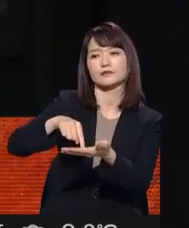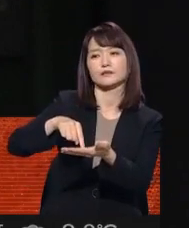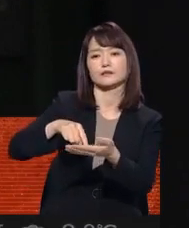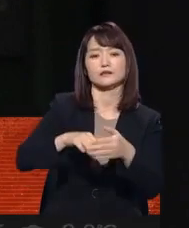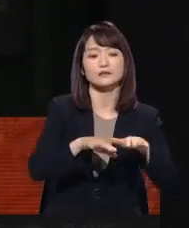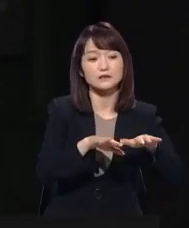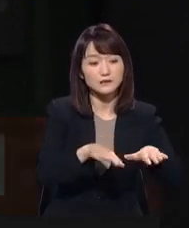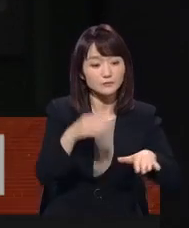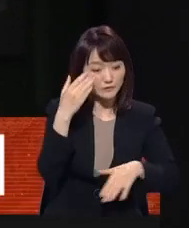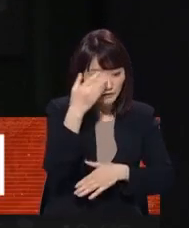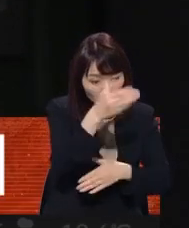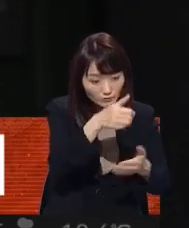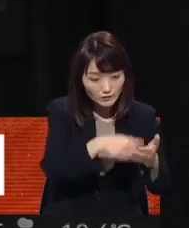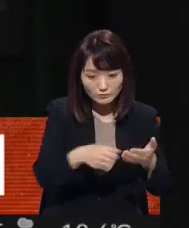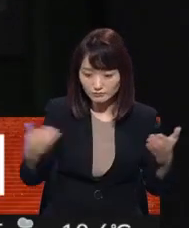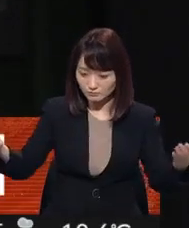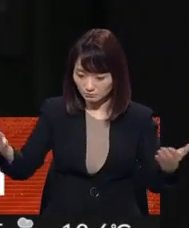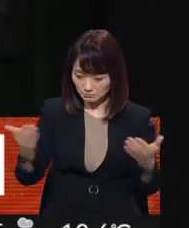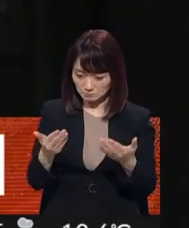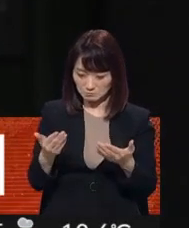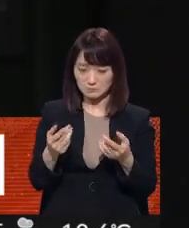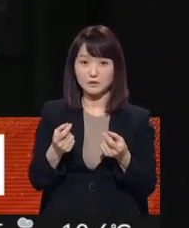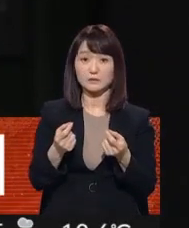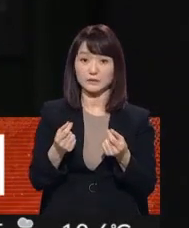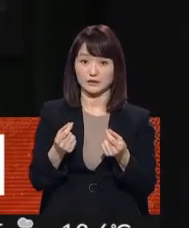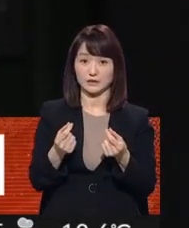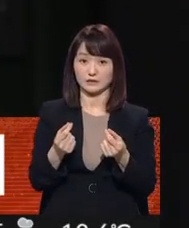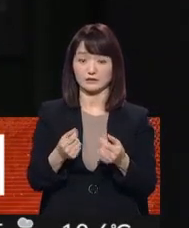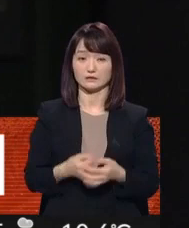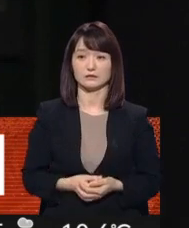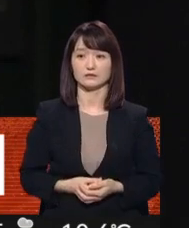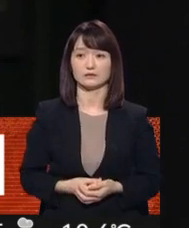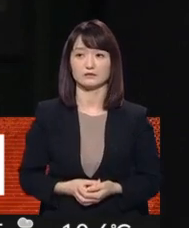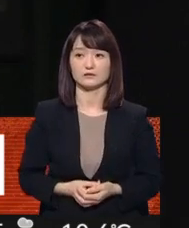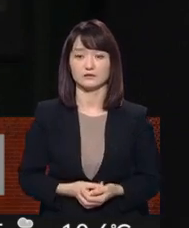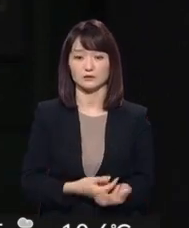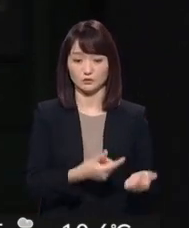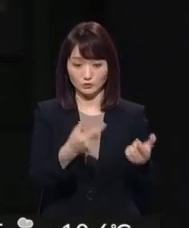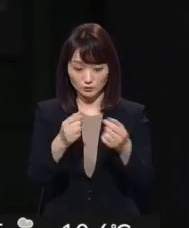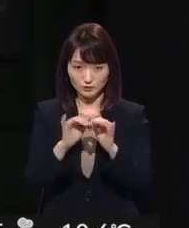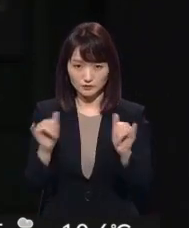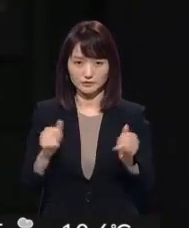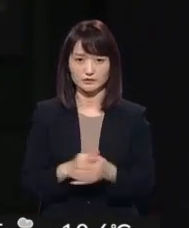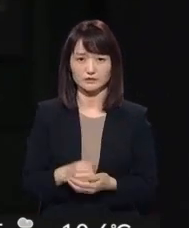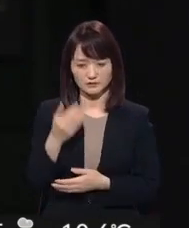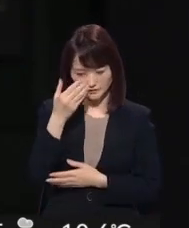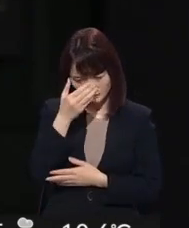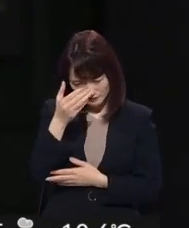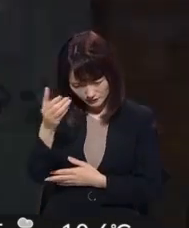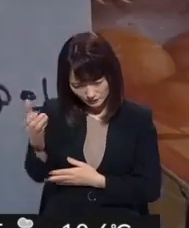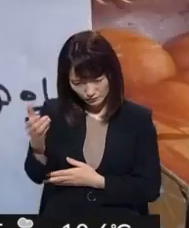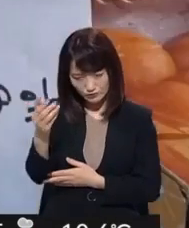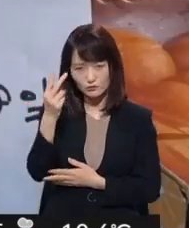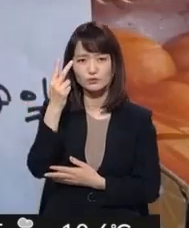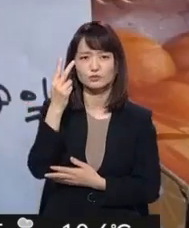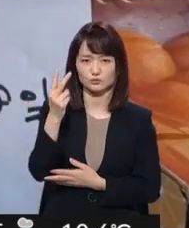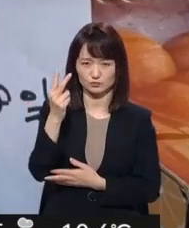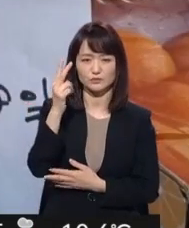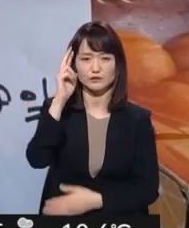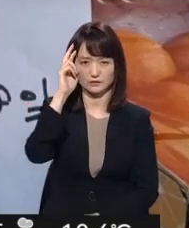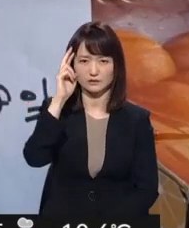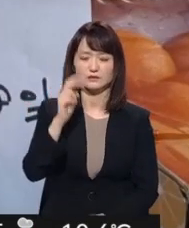이번 기부물품에 있던 쪽지 필체가 비슷했던 거예요 그러니까 같은 기부자가 두 차례에 걸쳐서 선행을 했을 가능성이 높은